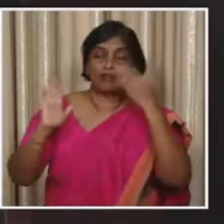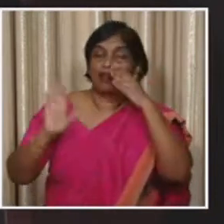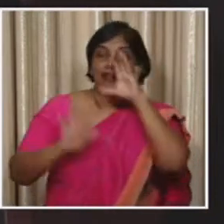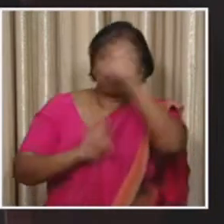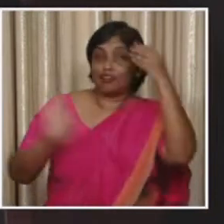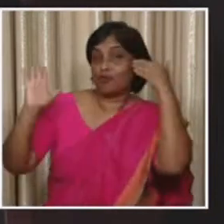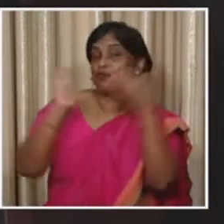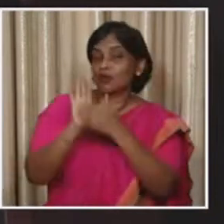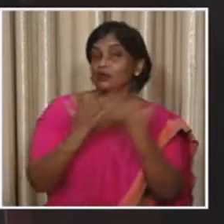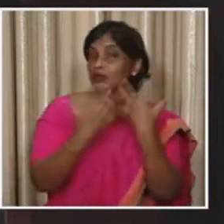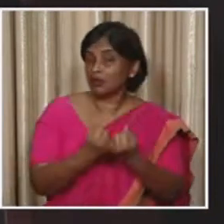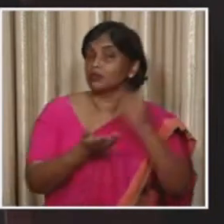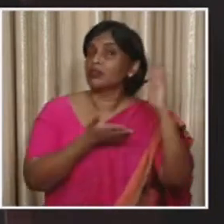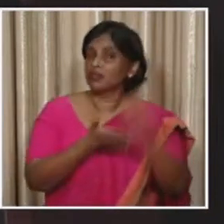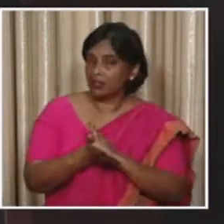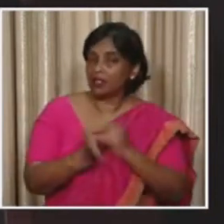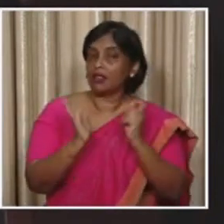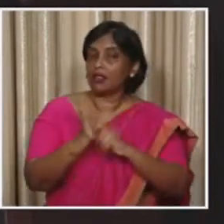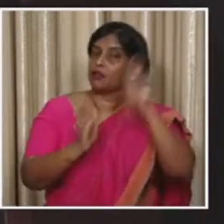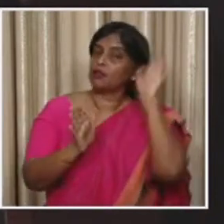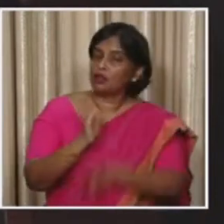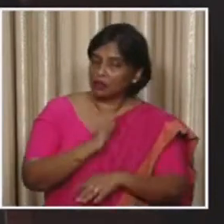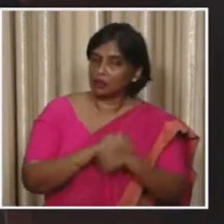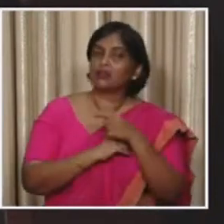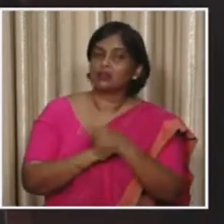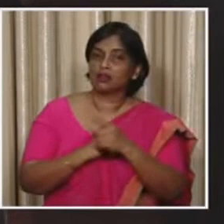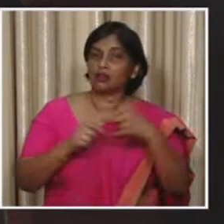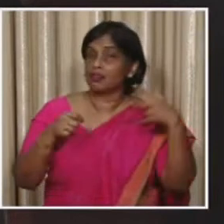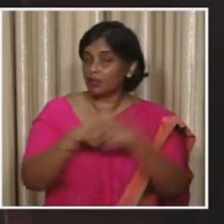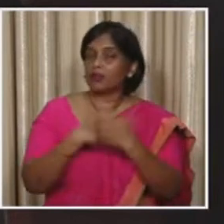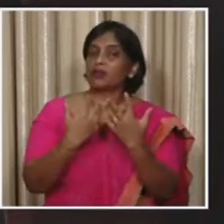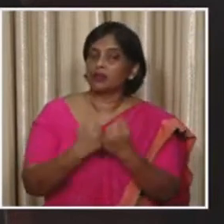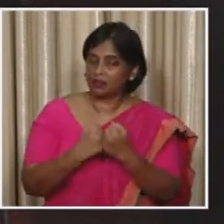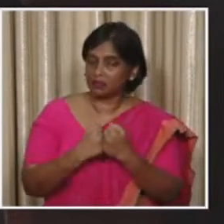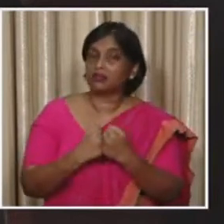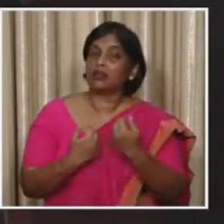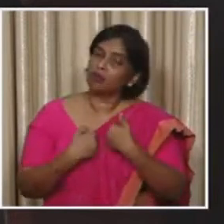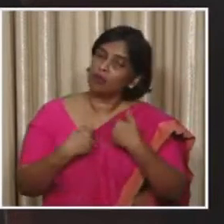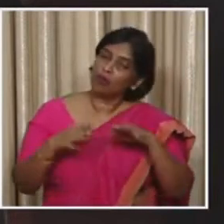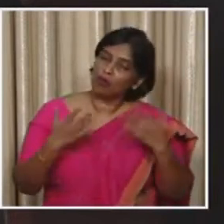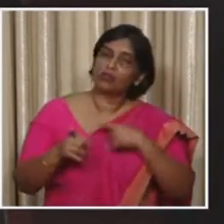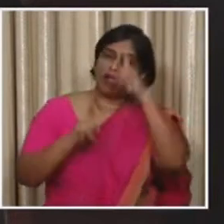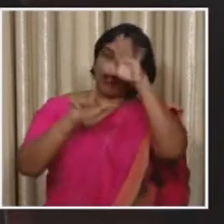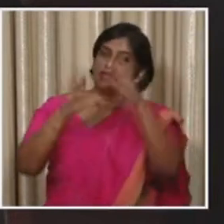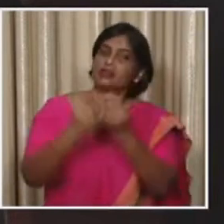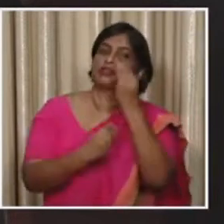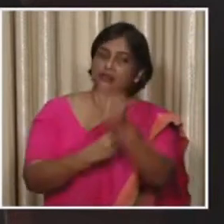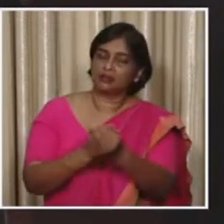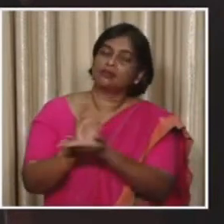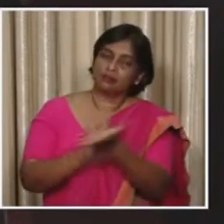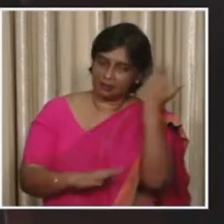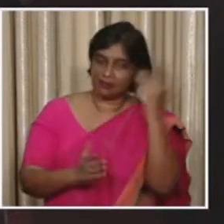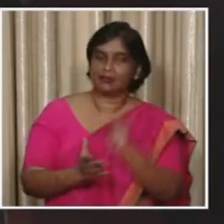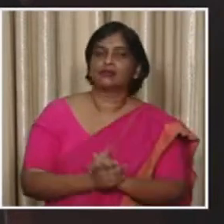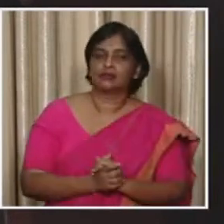වෙනුවෙන් ලබාගත්තු ඒ සහනය, ඒ ණය කප්පාදුව, ඒ හැයකට් එක ලබා ගන්නට අපි ඕනතරම් ආශිර්වාද කරනවා.